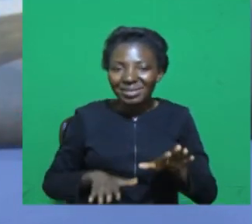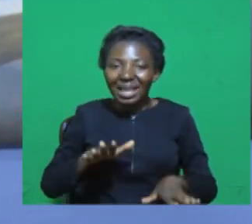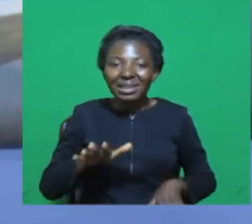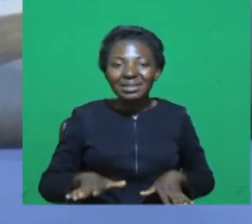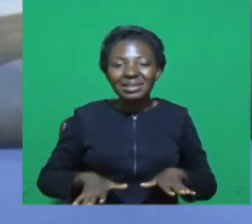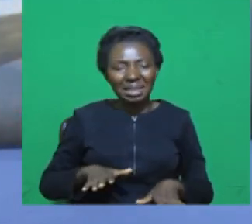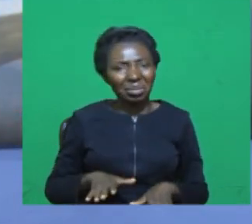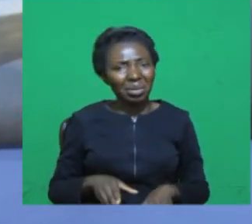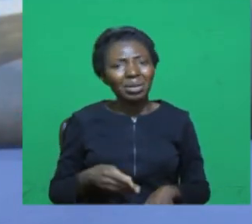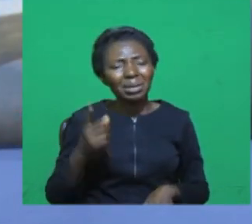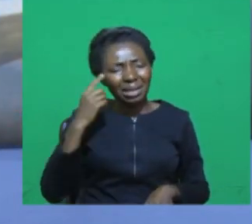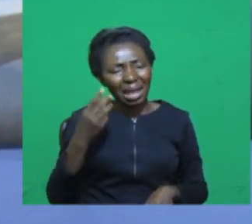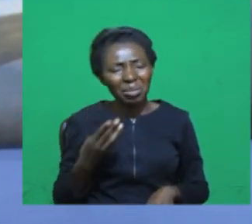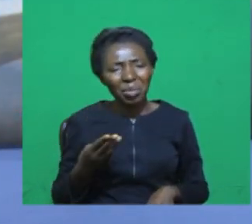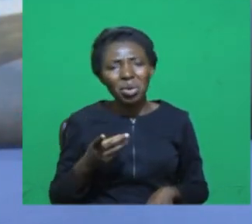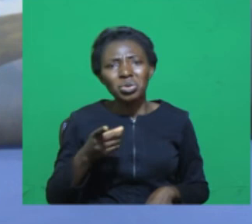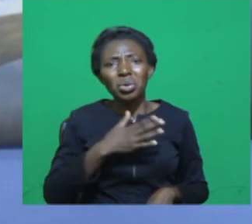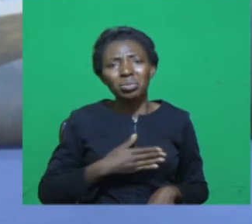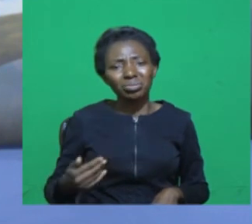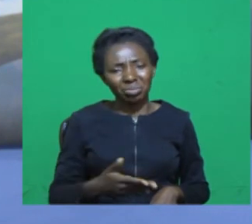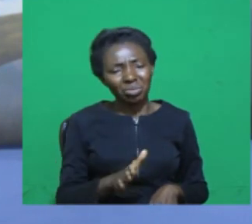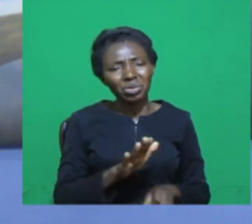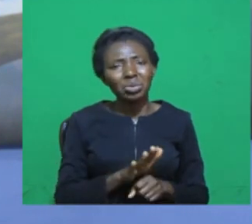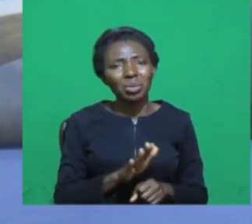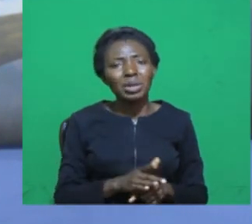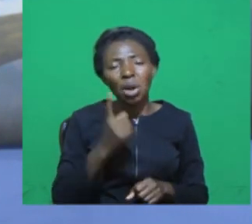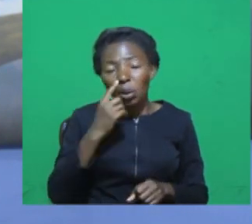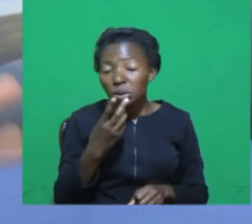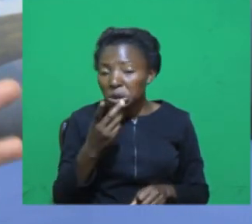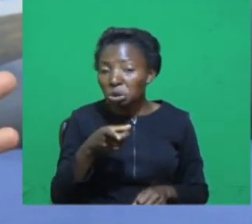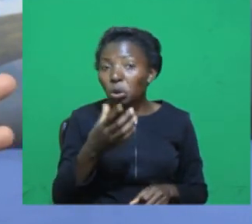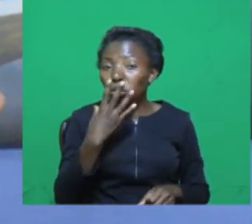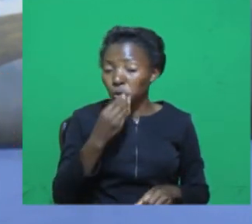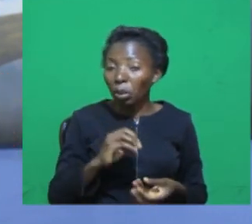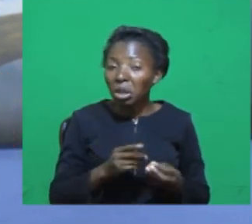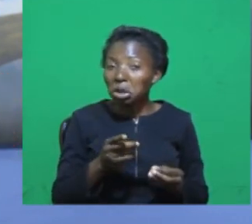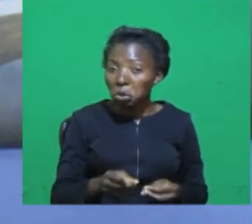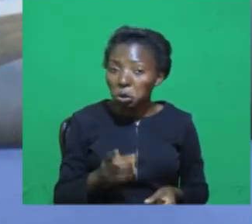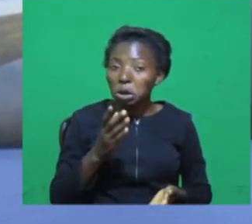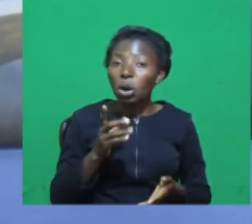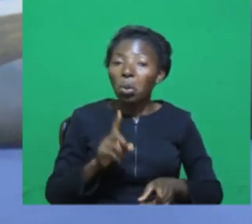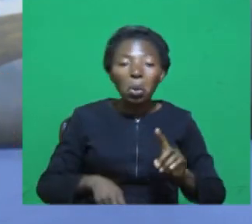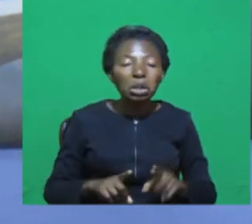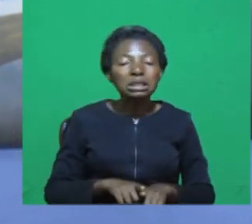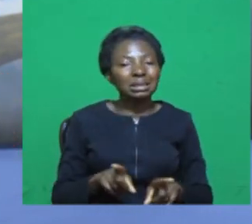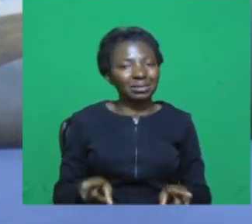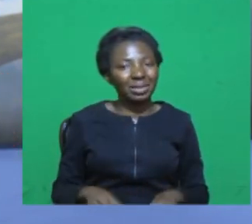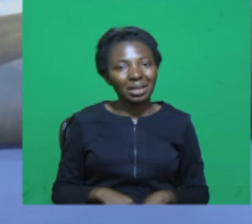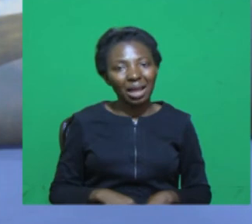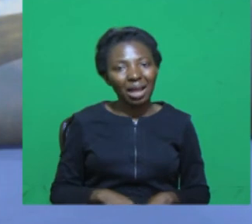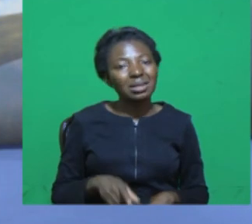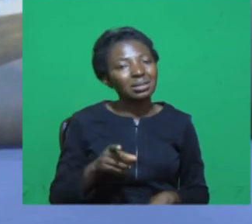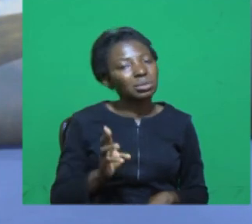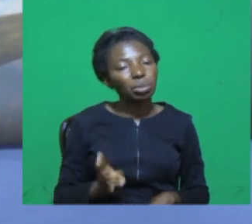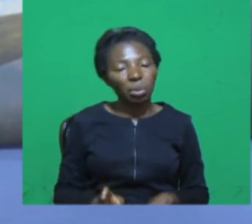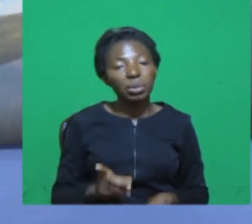une zvawako advertise. Right. Ukaona bhutsu yako ichinoita kuti kafambiro kachinje kana zvinoita miri wako wese, ndo zviri